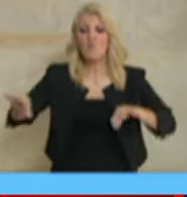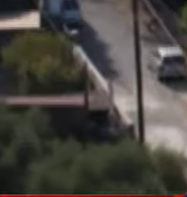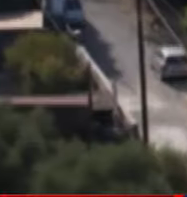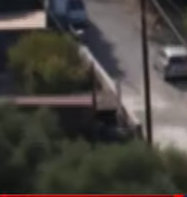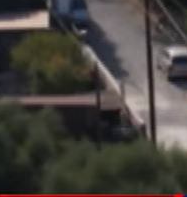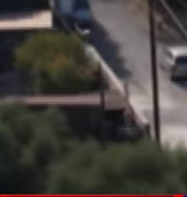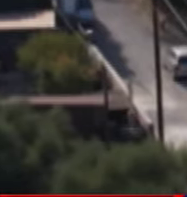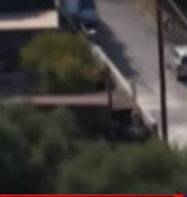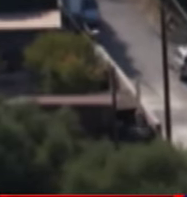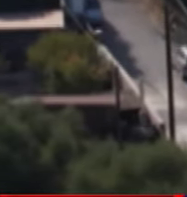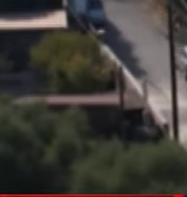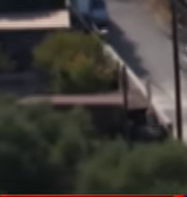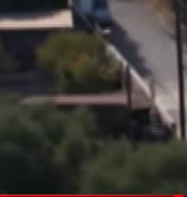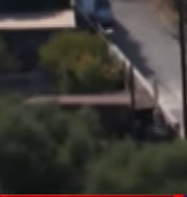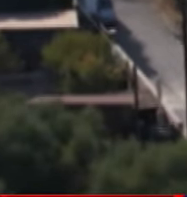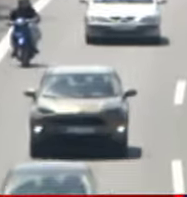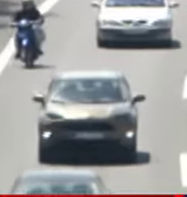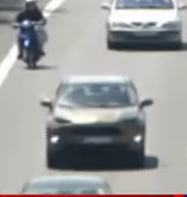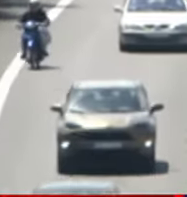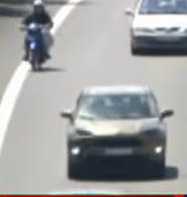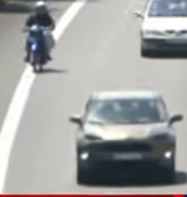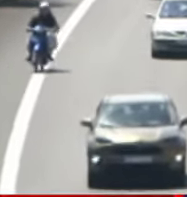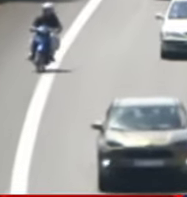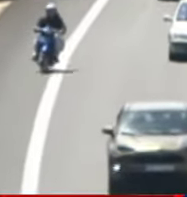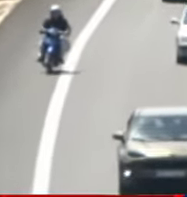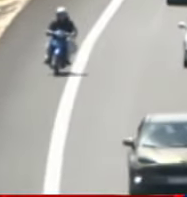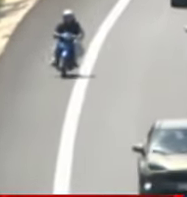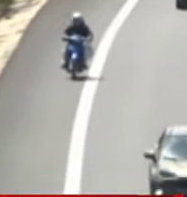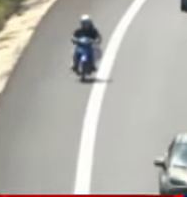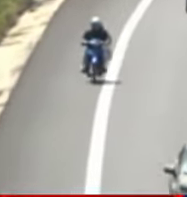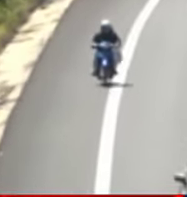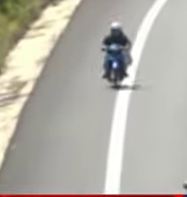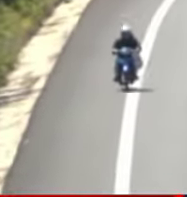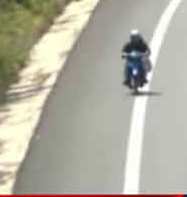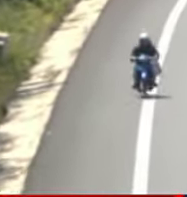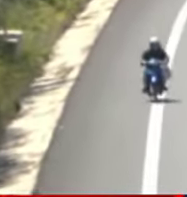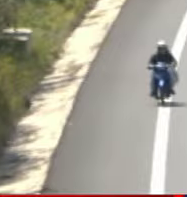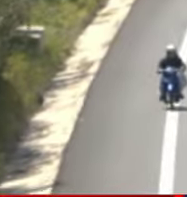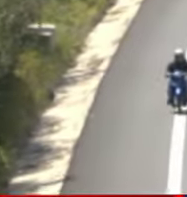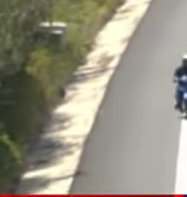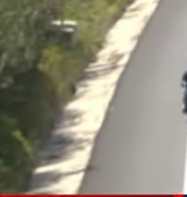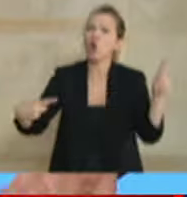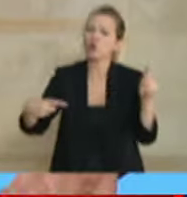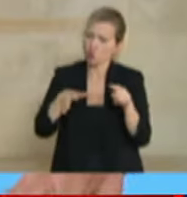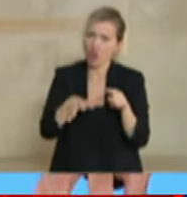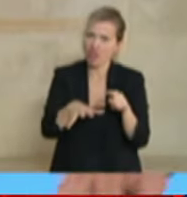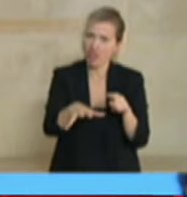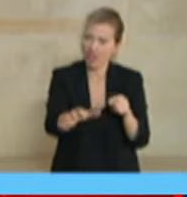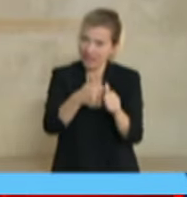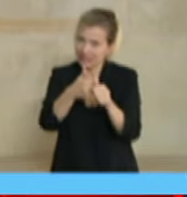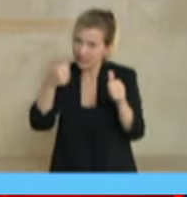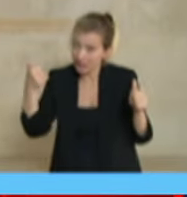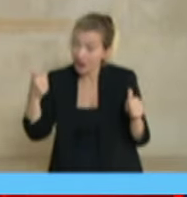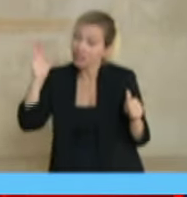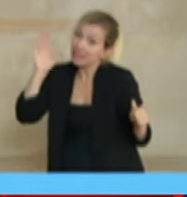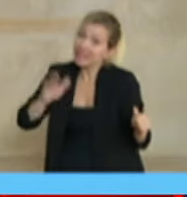χώρου. Για τον βόρειο δικό άξονα Κρήτης, ο Κυριάκος Μητσοτάκης επανέλαβε ότι αποτελεί το τελευταίο παζλ των αυτοκινητοδρόμων της χώρας. Και το μεγάλο έργο, η